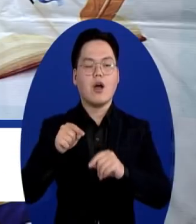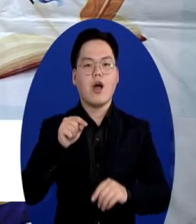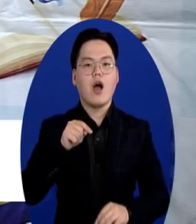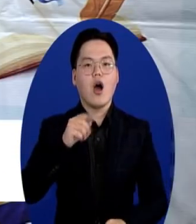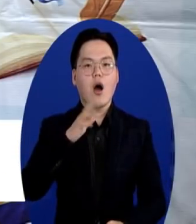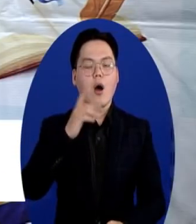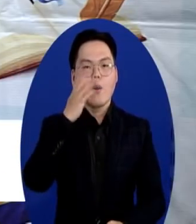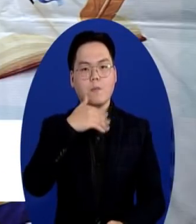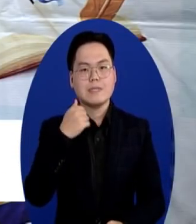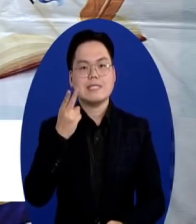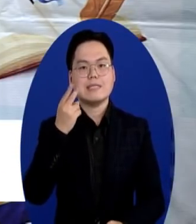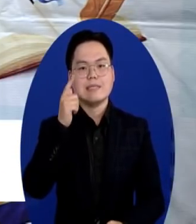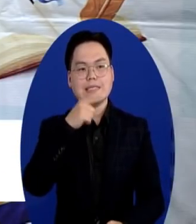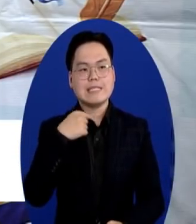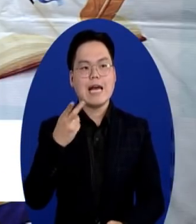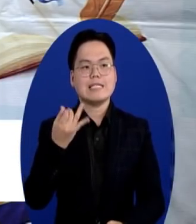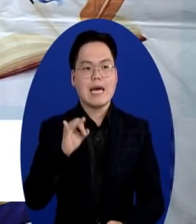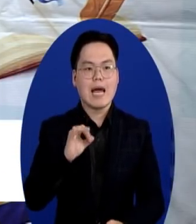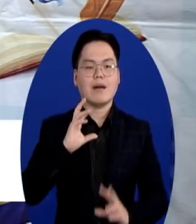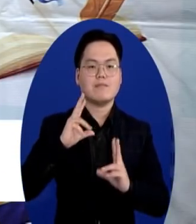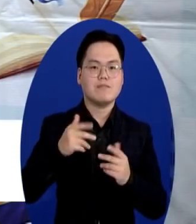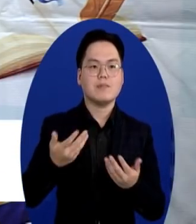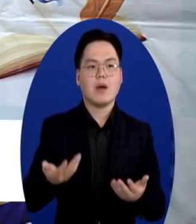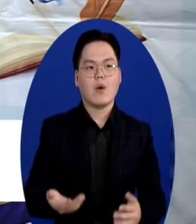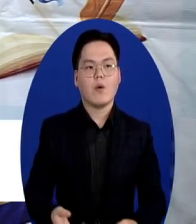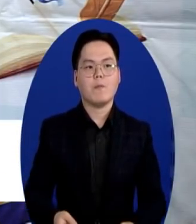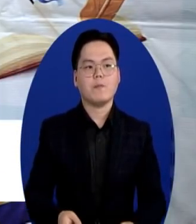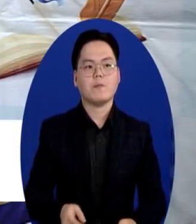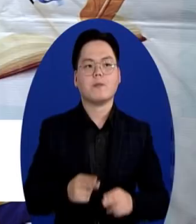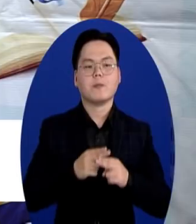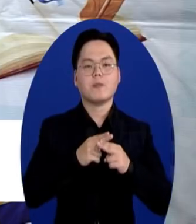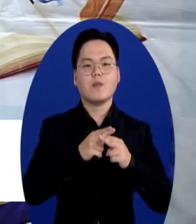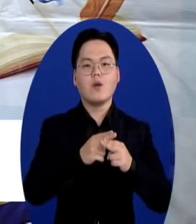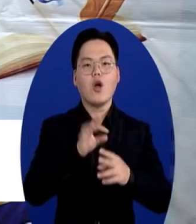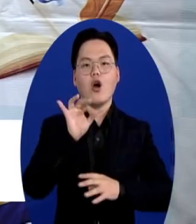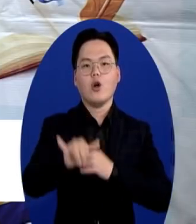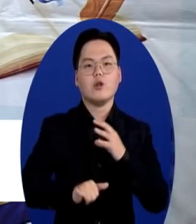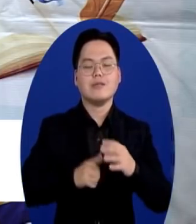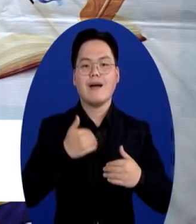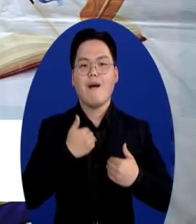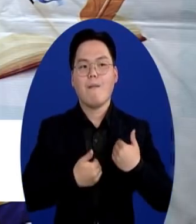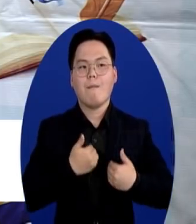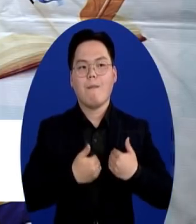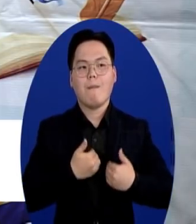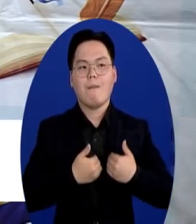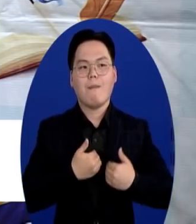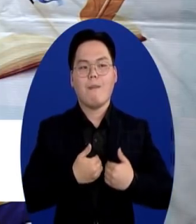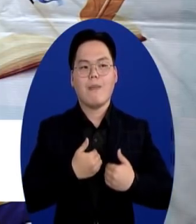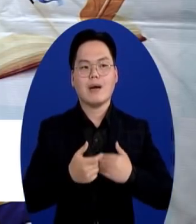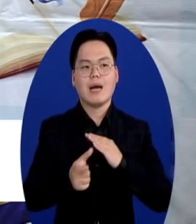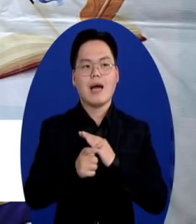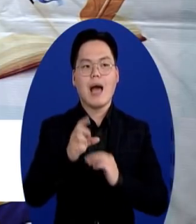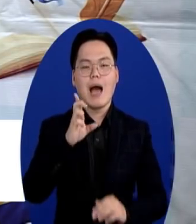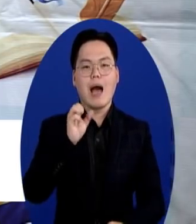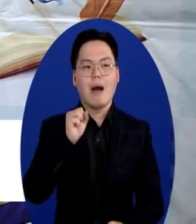гоо сайхныг одоо сайжруулахад одоо нэмэр түшигтэй гэж үзээд олон улсад одоо багшлах зэрэглэлтэй бат санаа